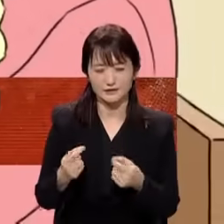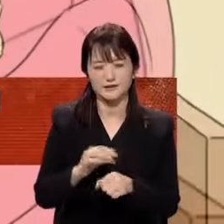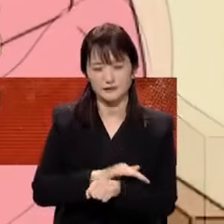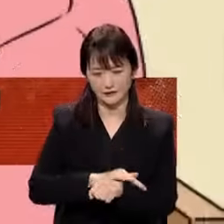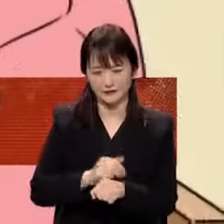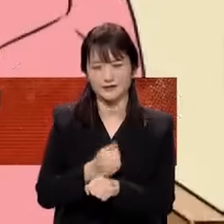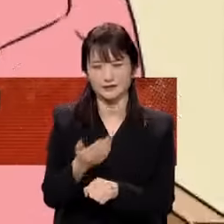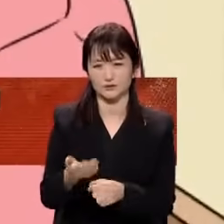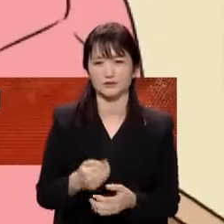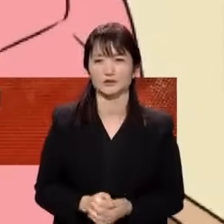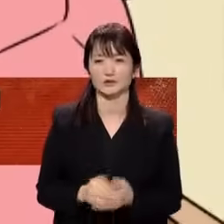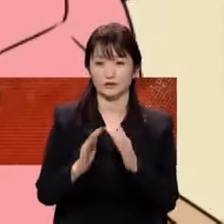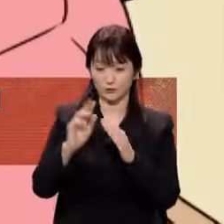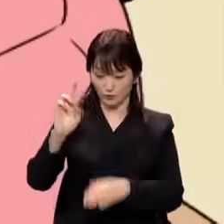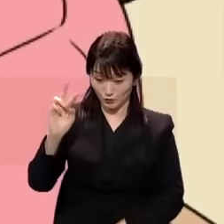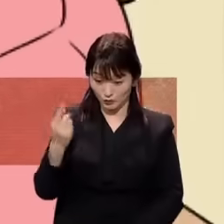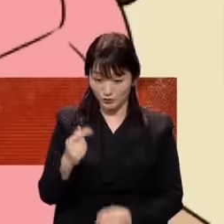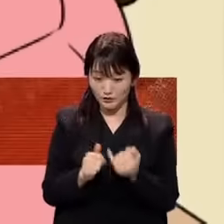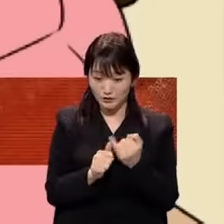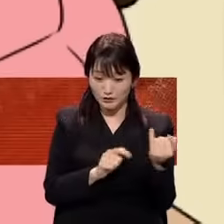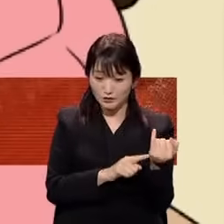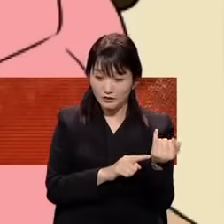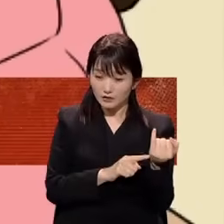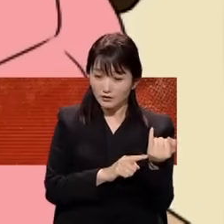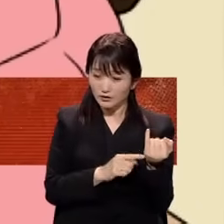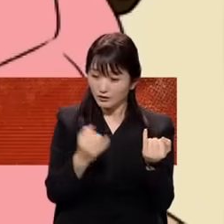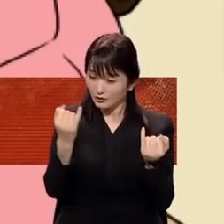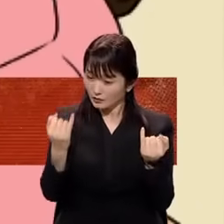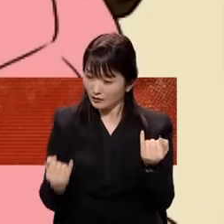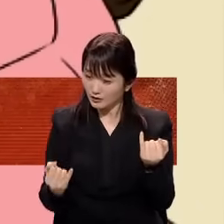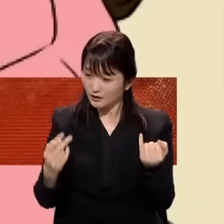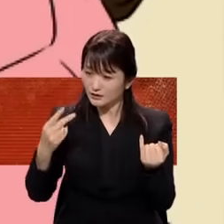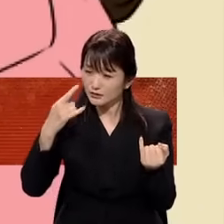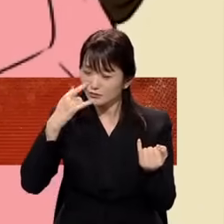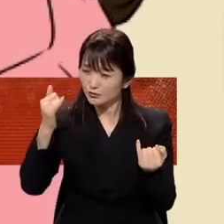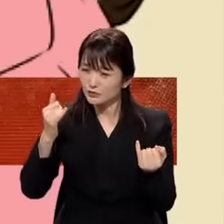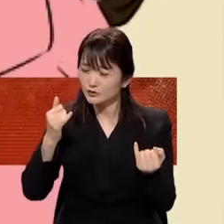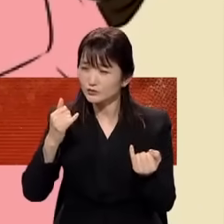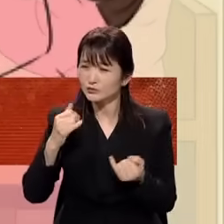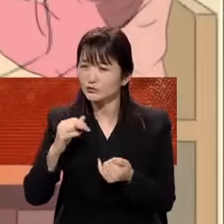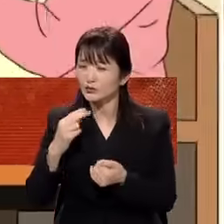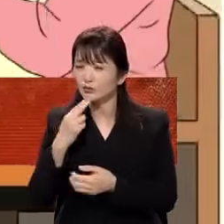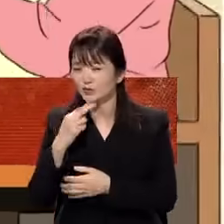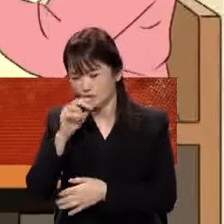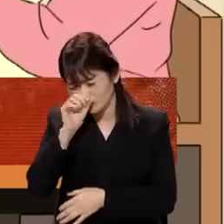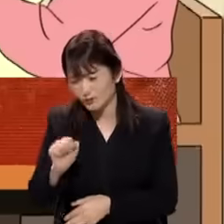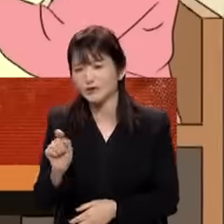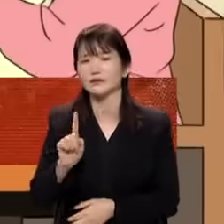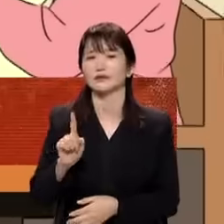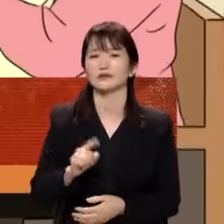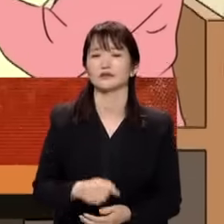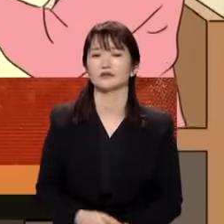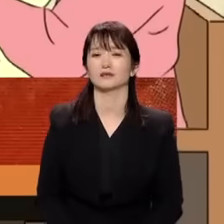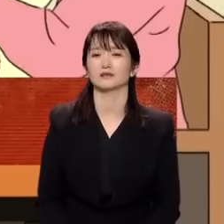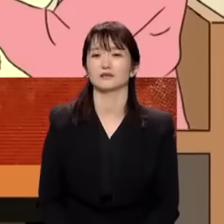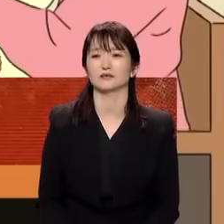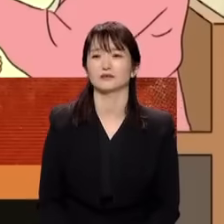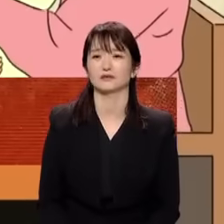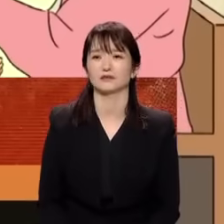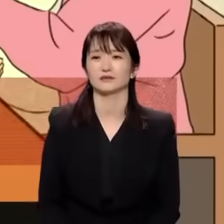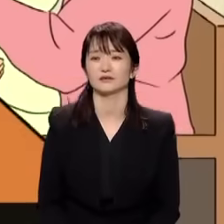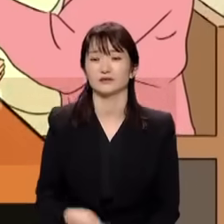됐는데 집에 오더니 아내가 이제 아가씨는 10월도 없고 좋겠다라는 얘기를 했다라는 거예요. 아이고 이게 무슨 얘기냐 봤더니